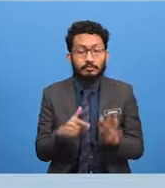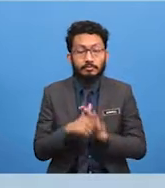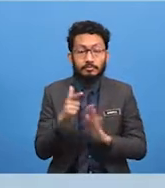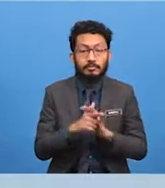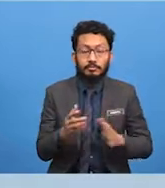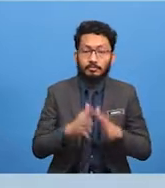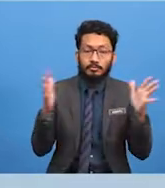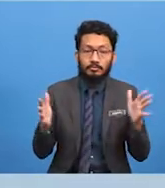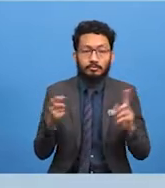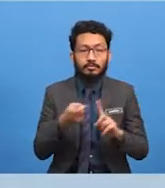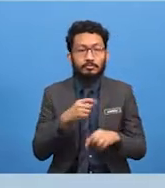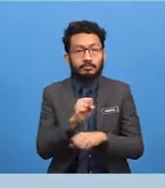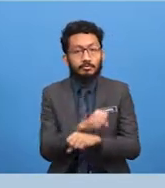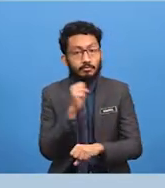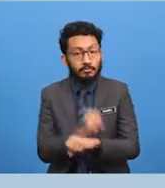kepada syarikat